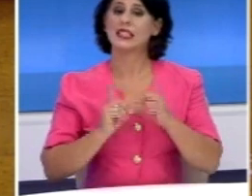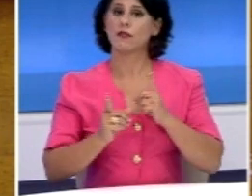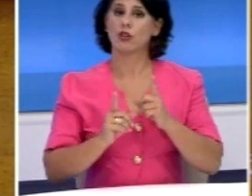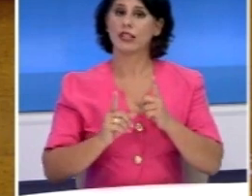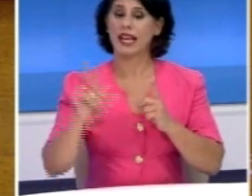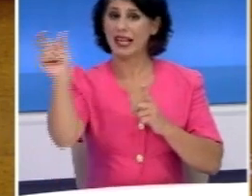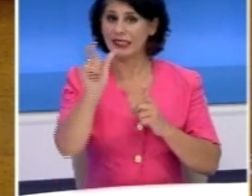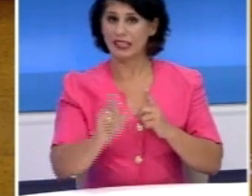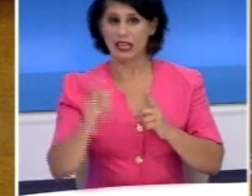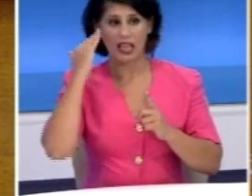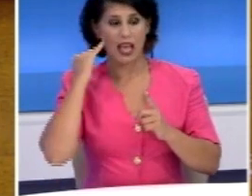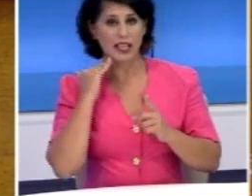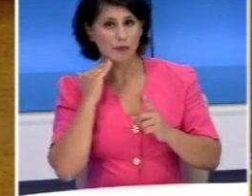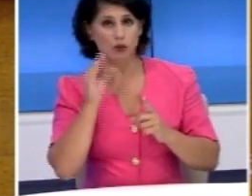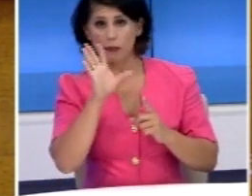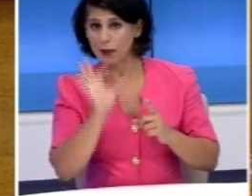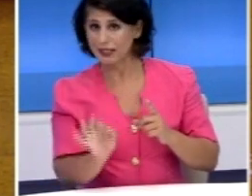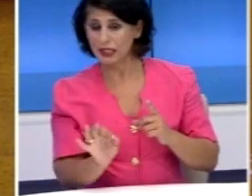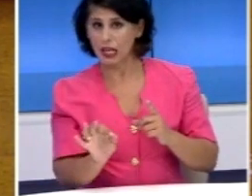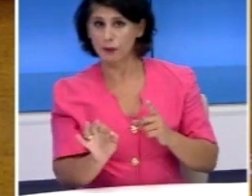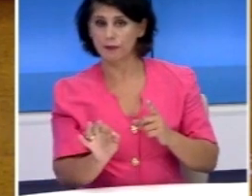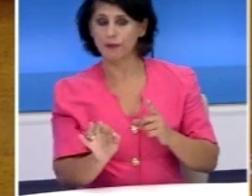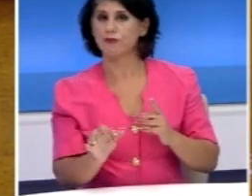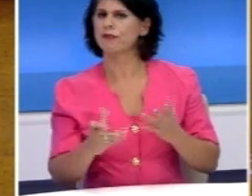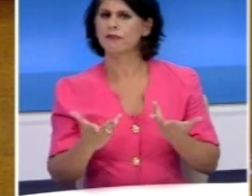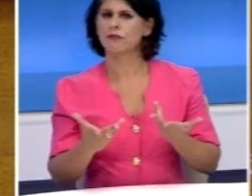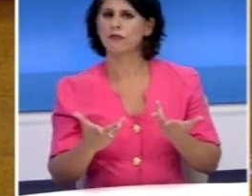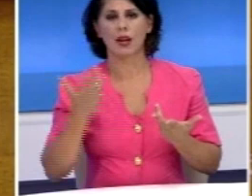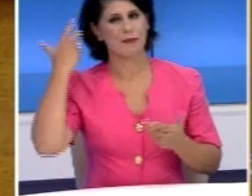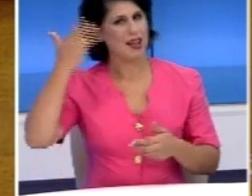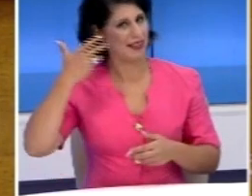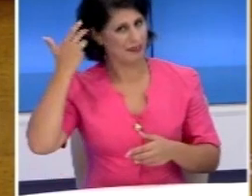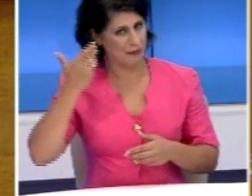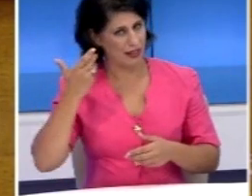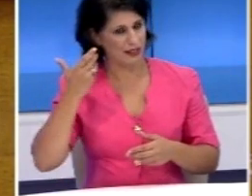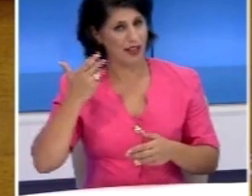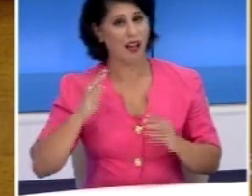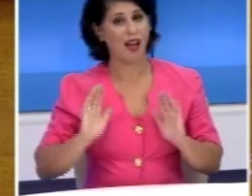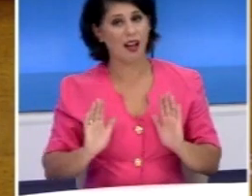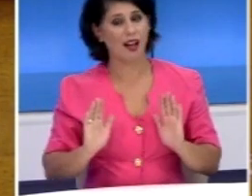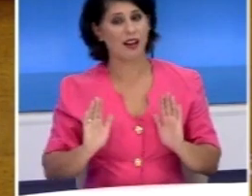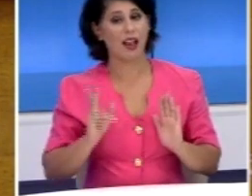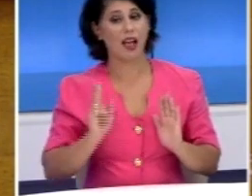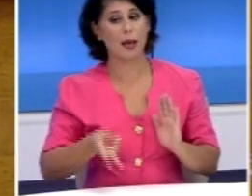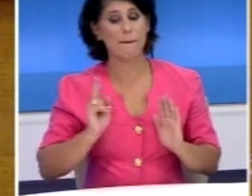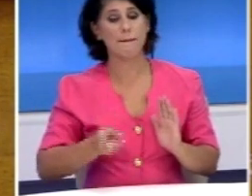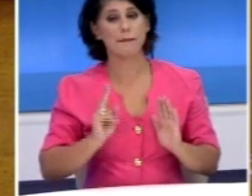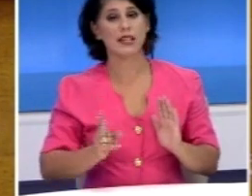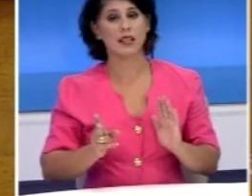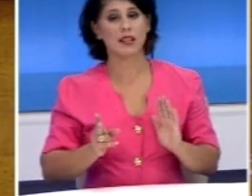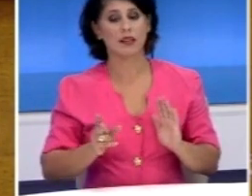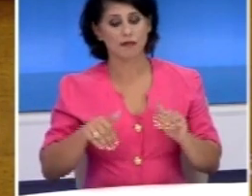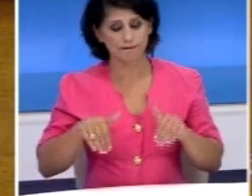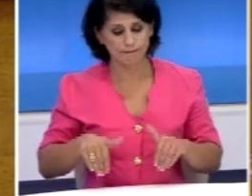και την Αίγυπτο στην πραγματικότητα είναι μελετημένη αλλά επικίνδυνη